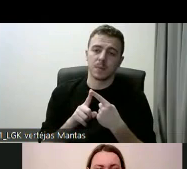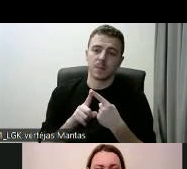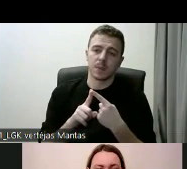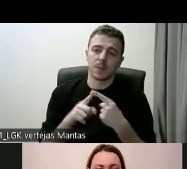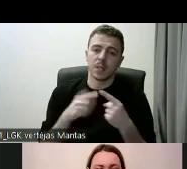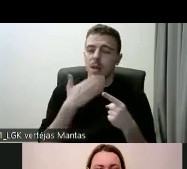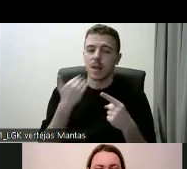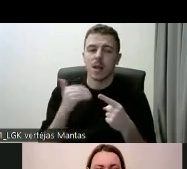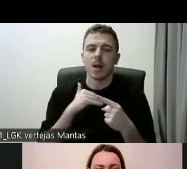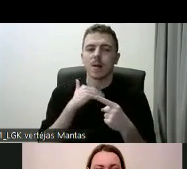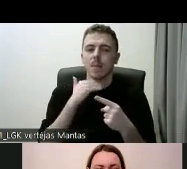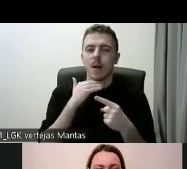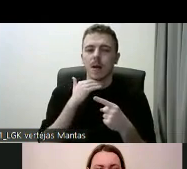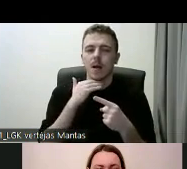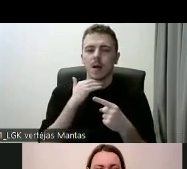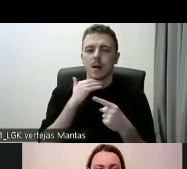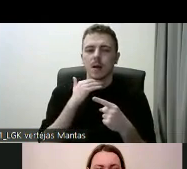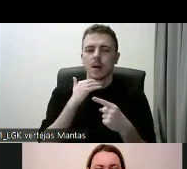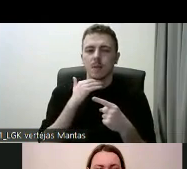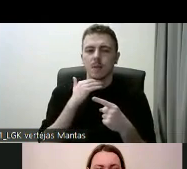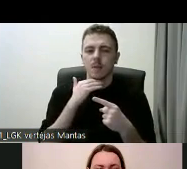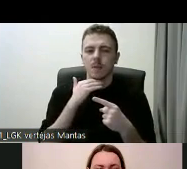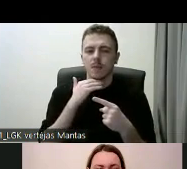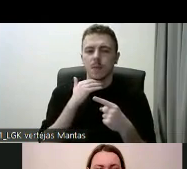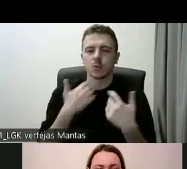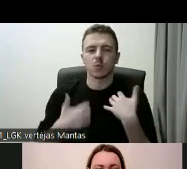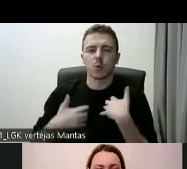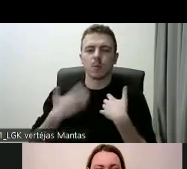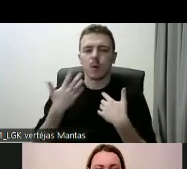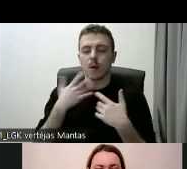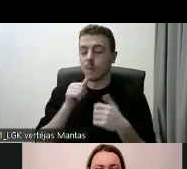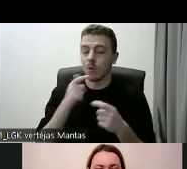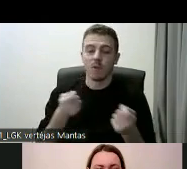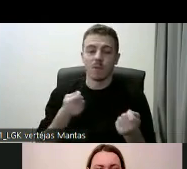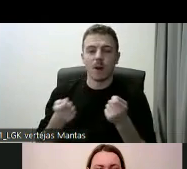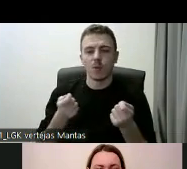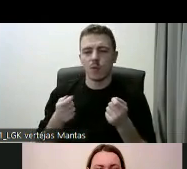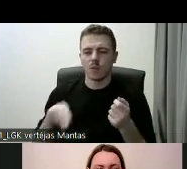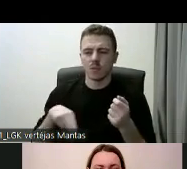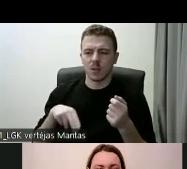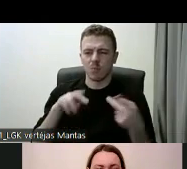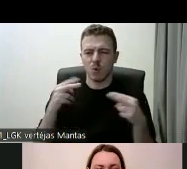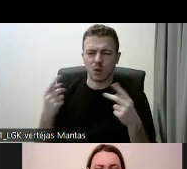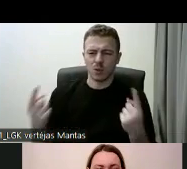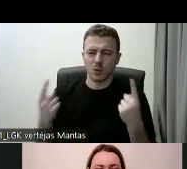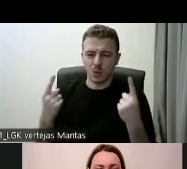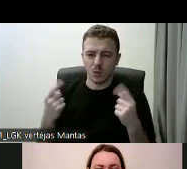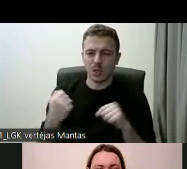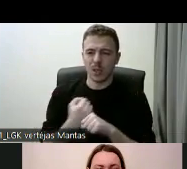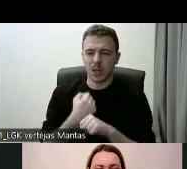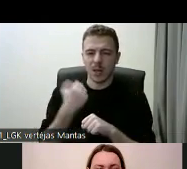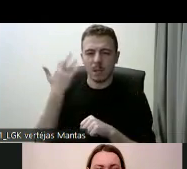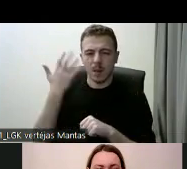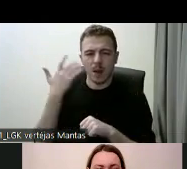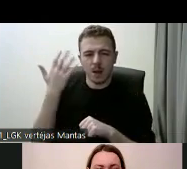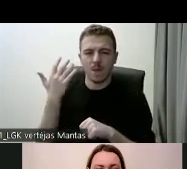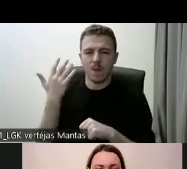pakankamas skubumas. Ypač jeigu jūs esate mokyklos vadovas ir pokyčiai yra dideli, reikia